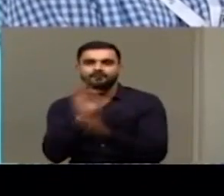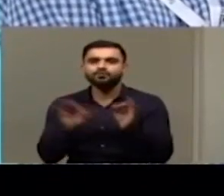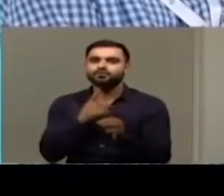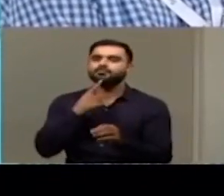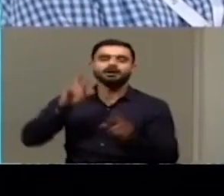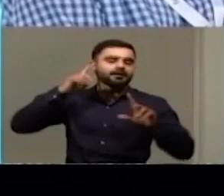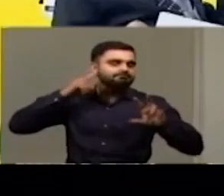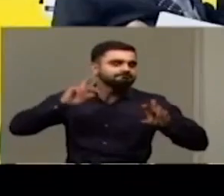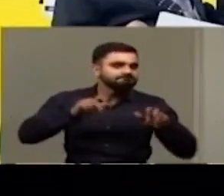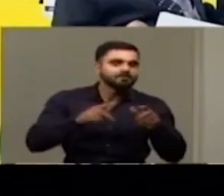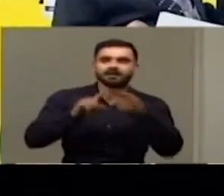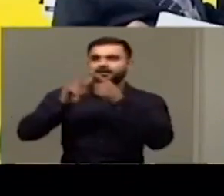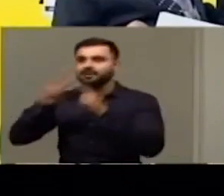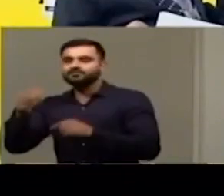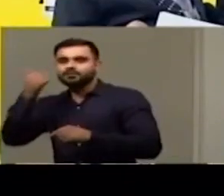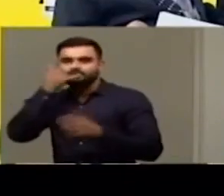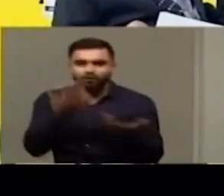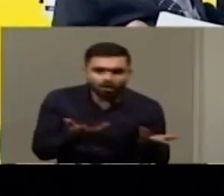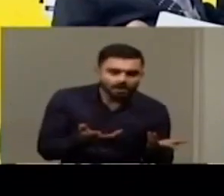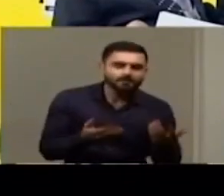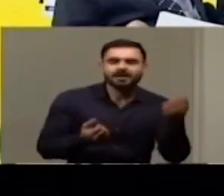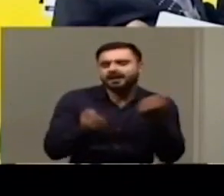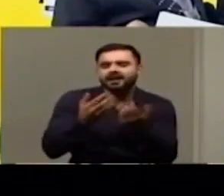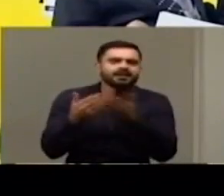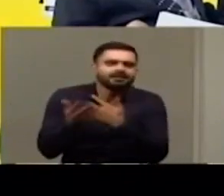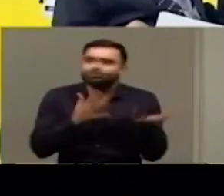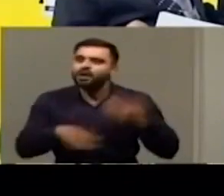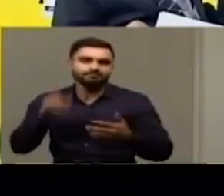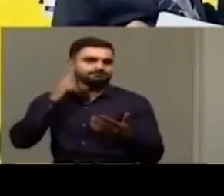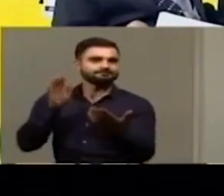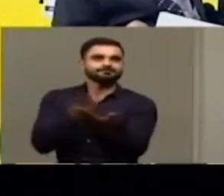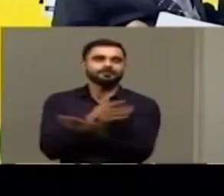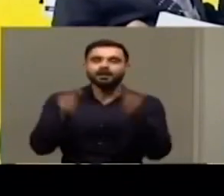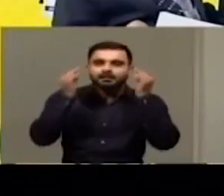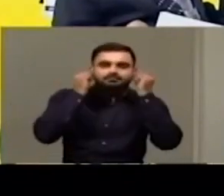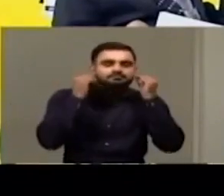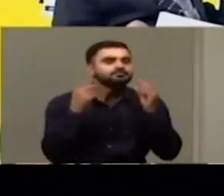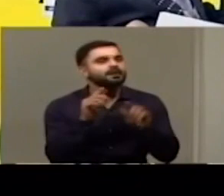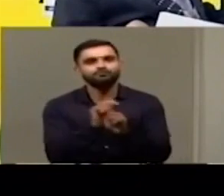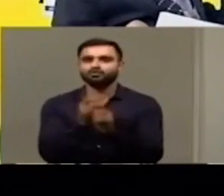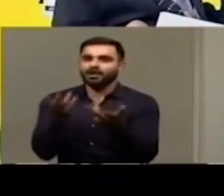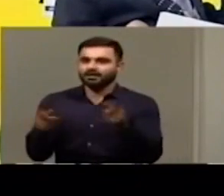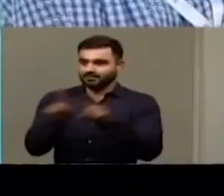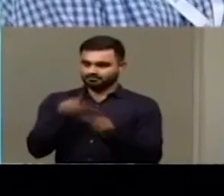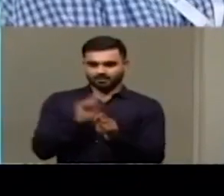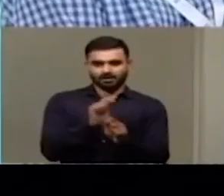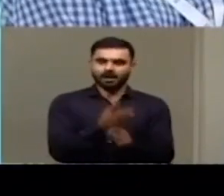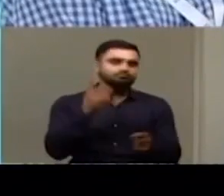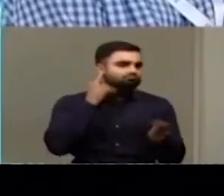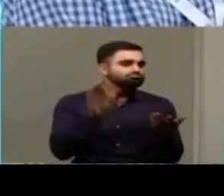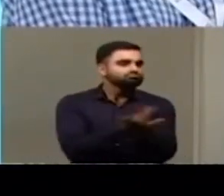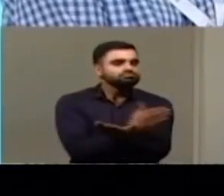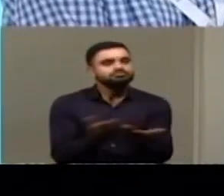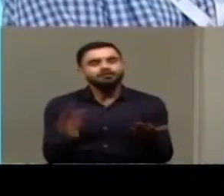रेडियो पे, टीवी पे, अपने फ़ोन पे, अपनी गाड़ी में कहीं भी जाएगा म्यूज़िक सुनेगा, कोई काम करेगा आदमी आएगा थकेगा वो म्यूज़िक सुनेगा, उसको